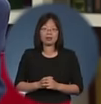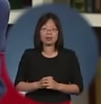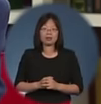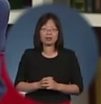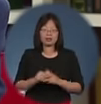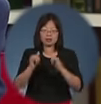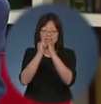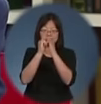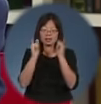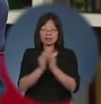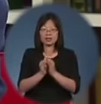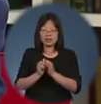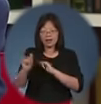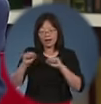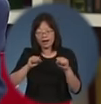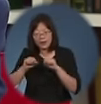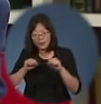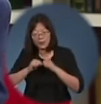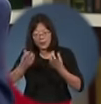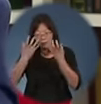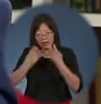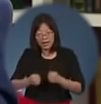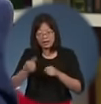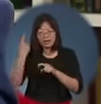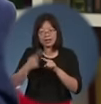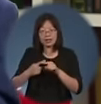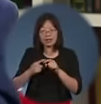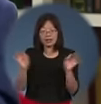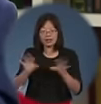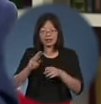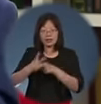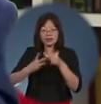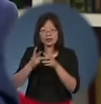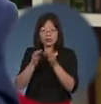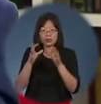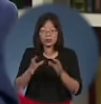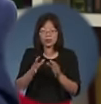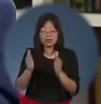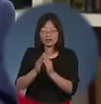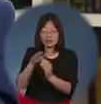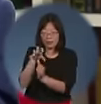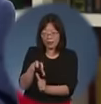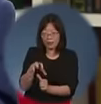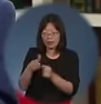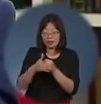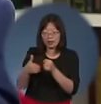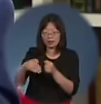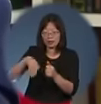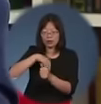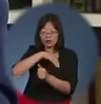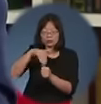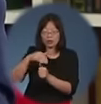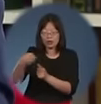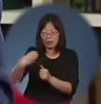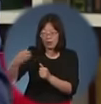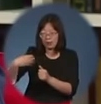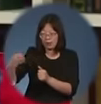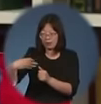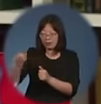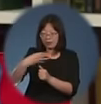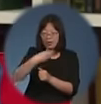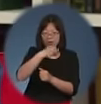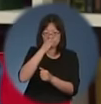사회 활동을 굉장히 많이 하다가 갑자기 3년간 동불 처 하니까 주변에서 뭐라고 할 거 아닙니까 그럼 제가 뭐라